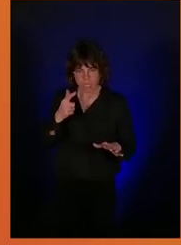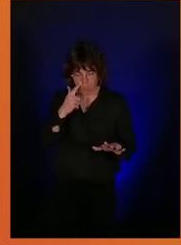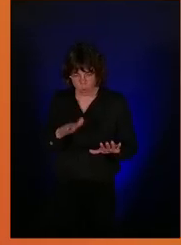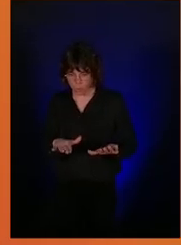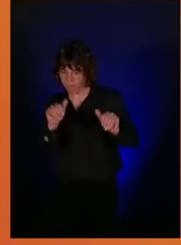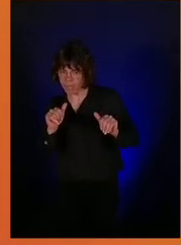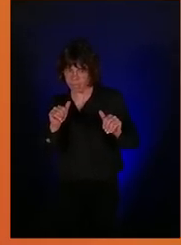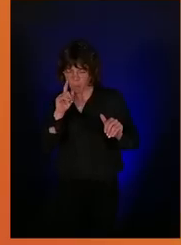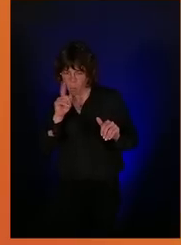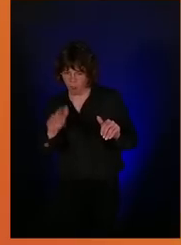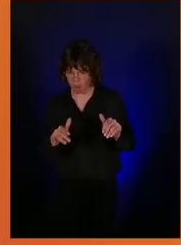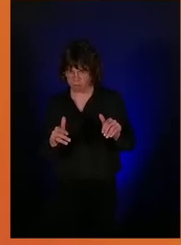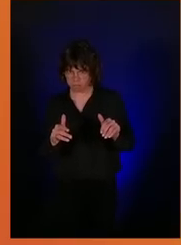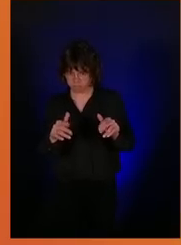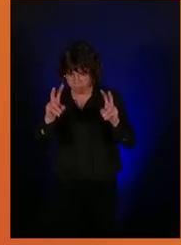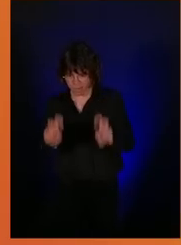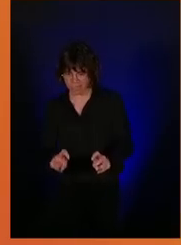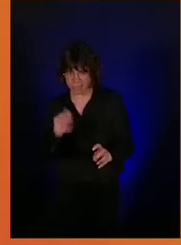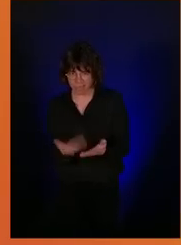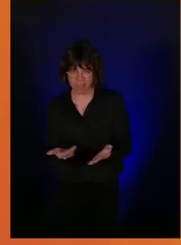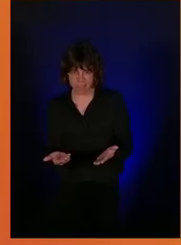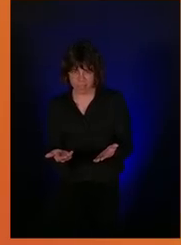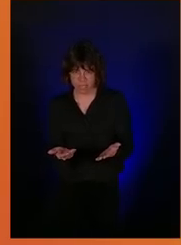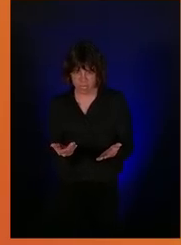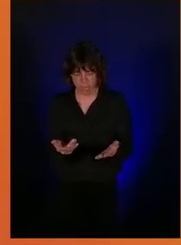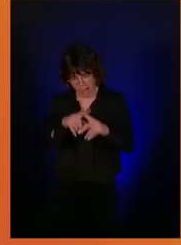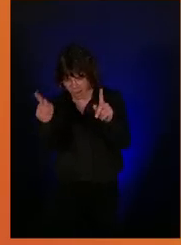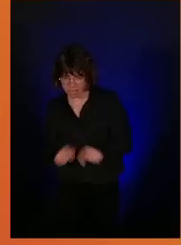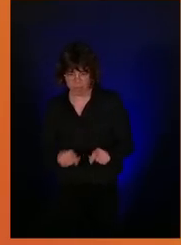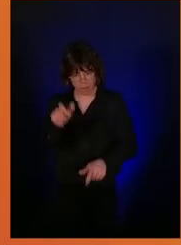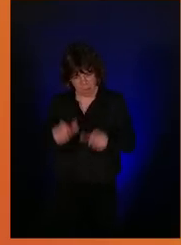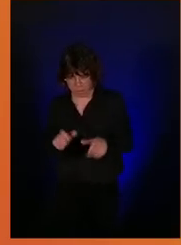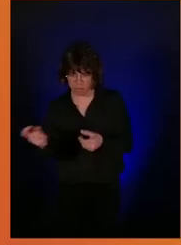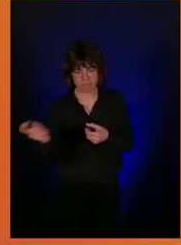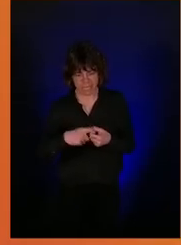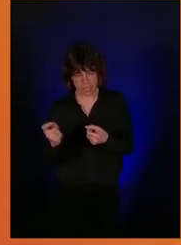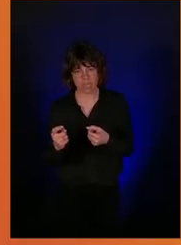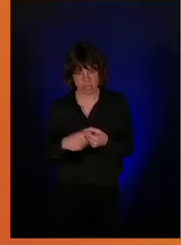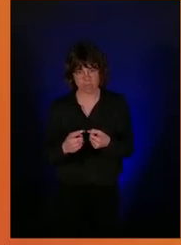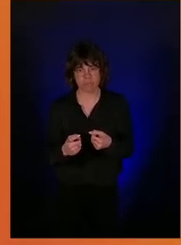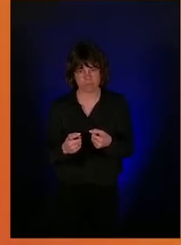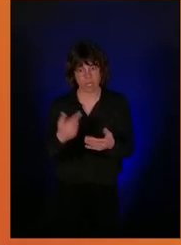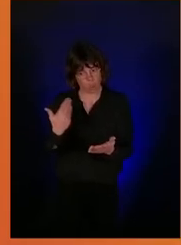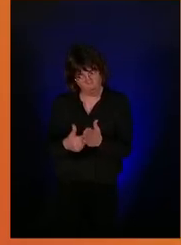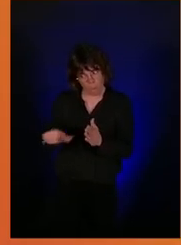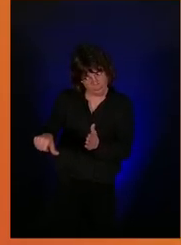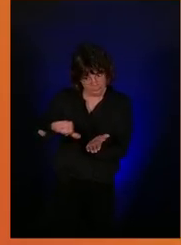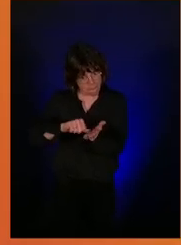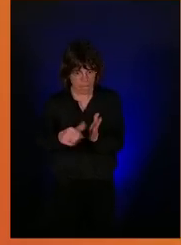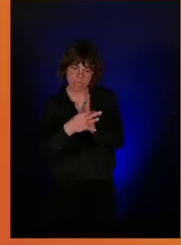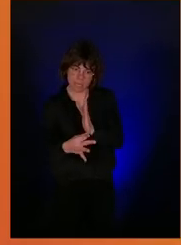qui peuvent être une des raisons de notre baisse et qui pose la question du respect des syndiqués qui, eux, ont payé leurs